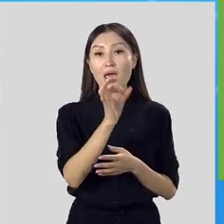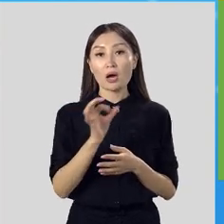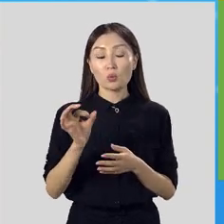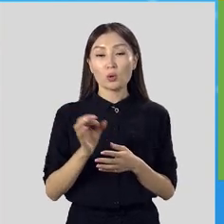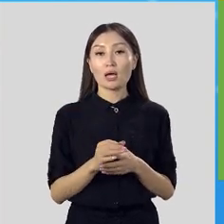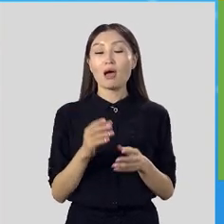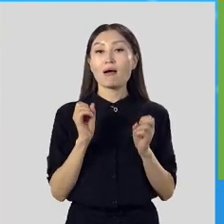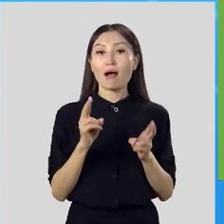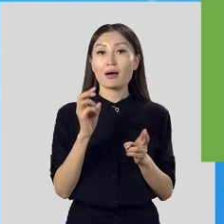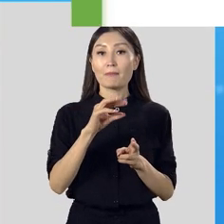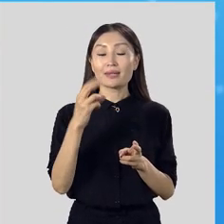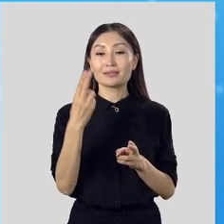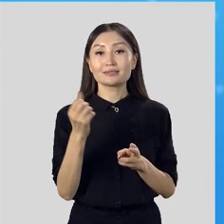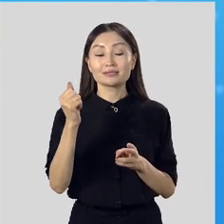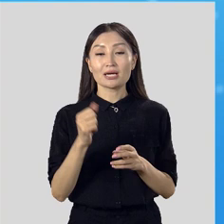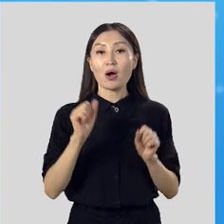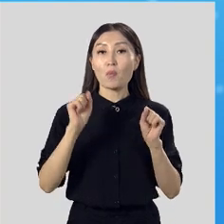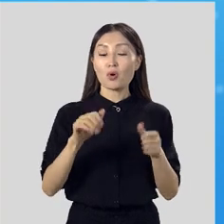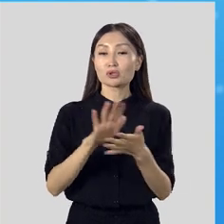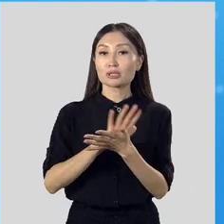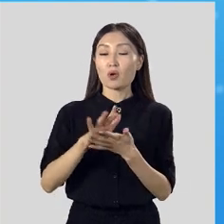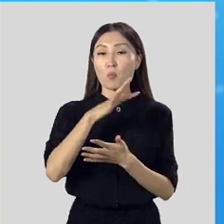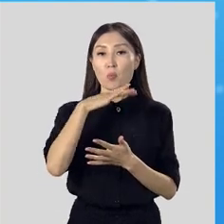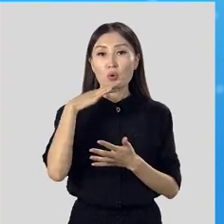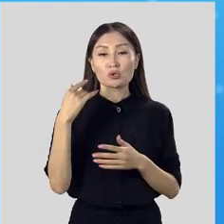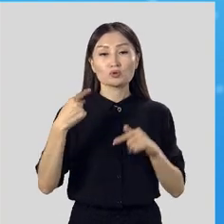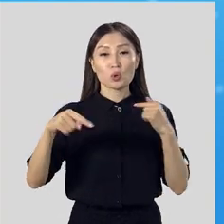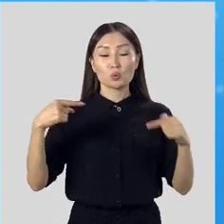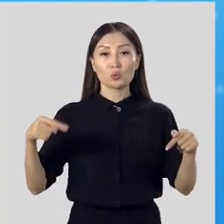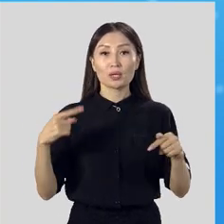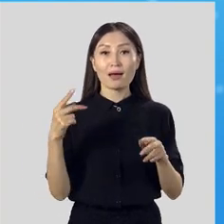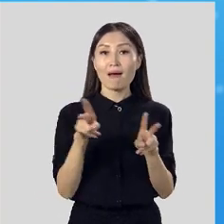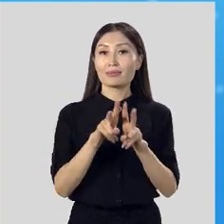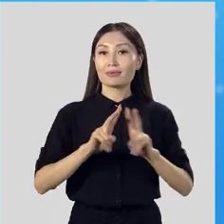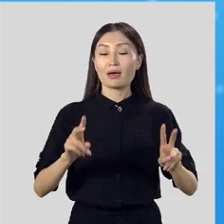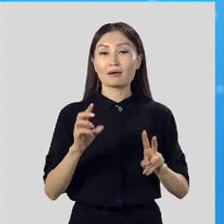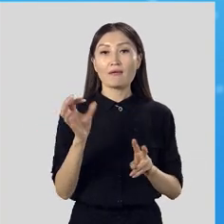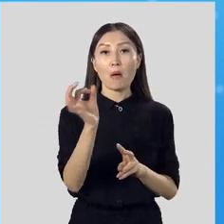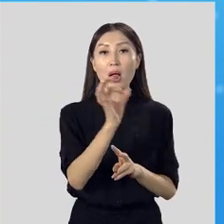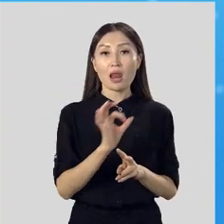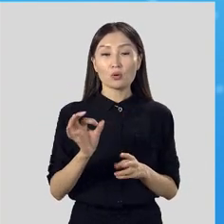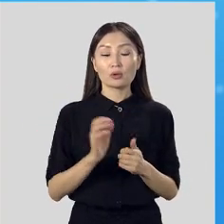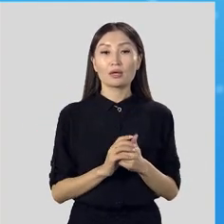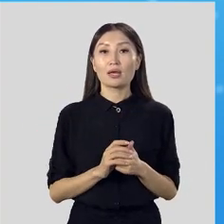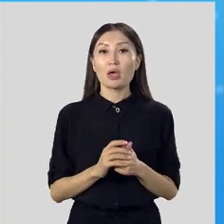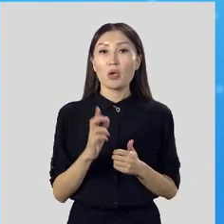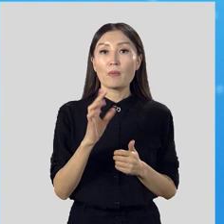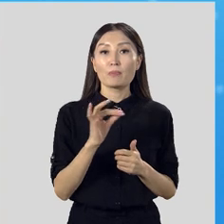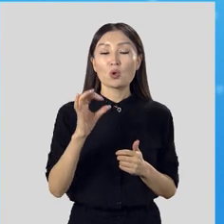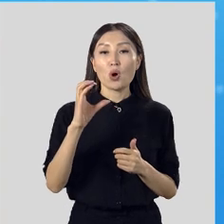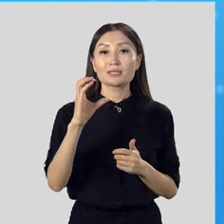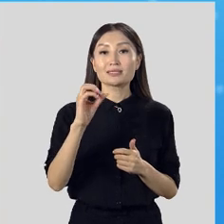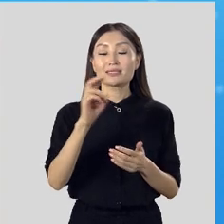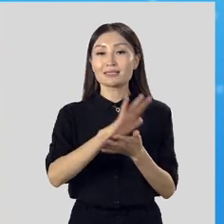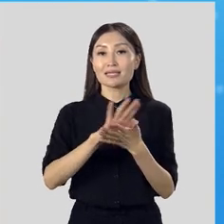качестве матрицы можно синтезировать множество других одинаковых молекул. Биосинтез